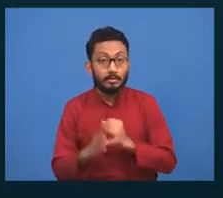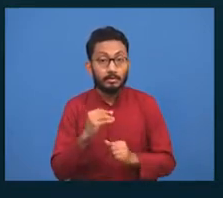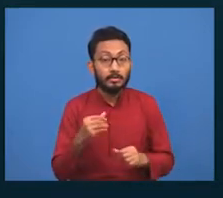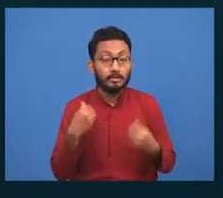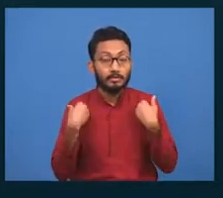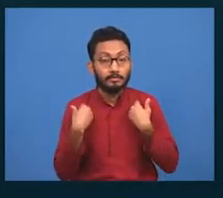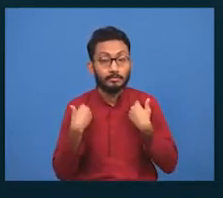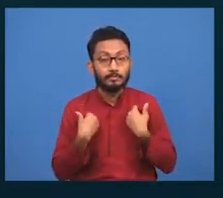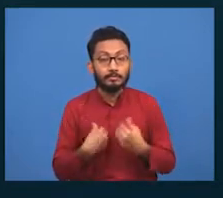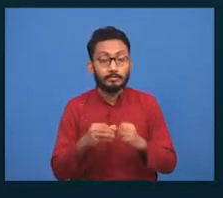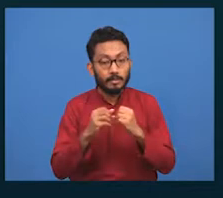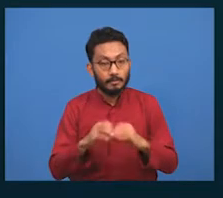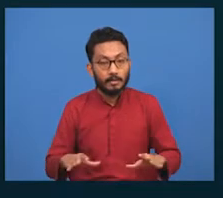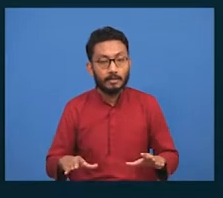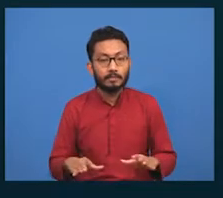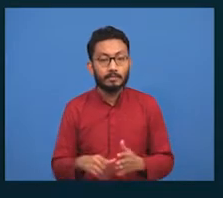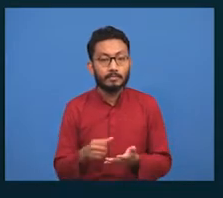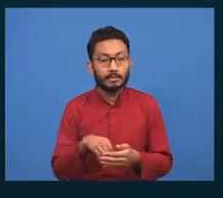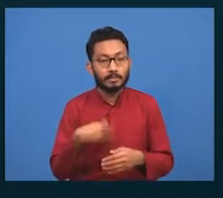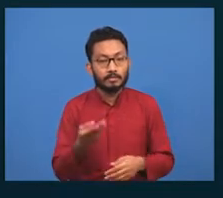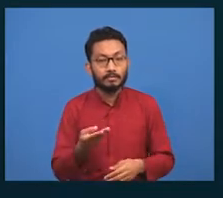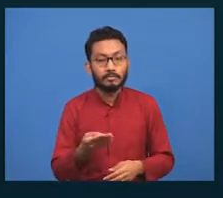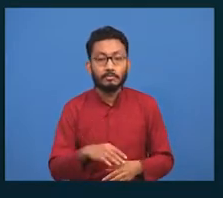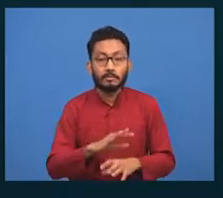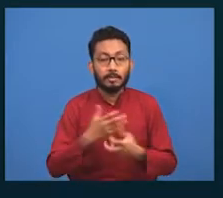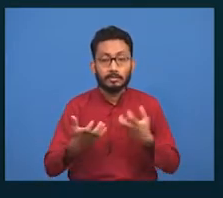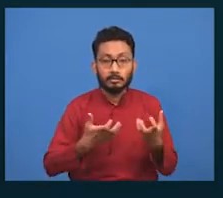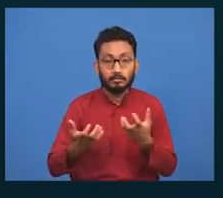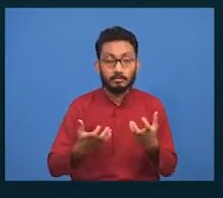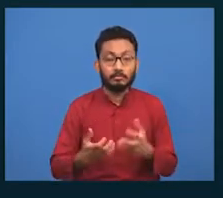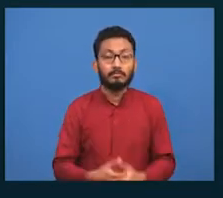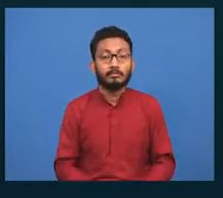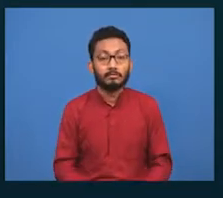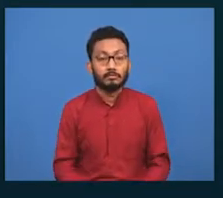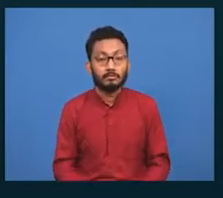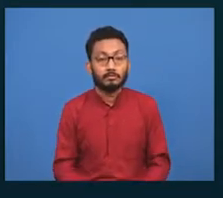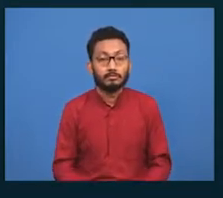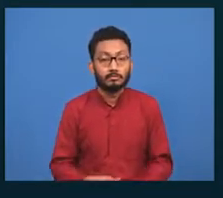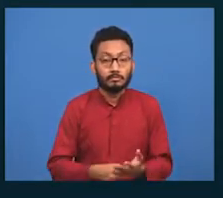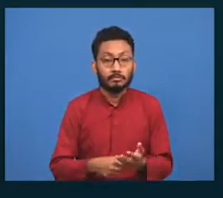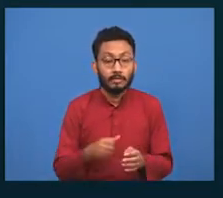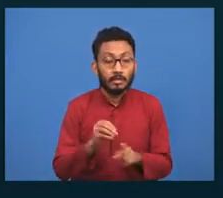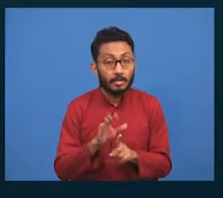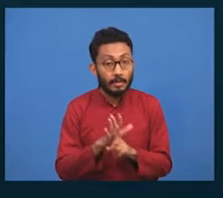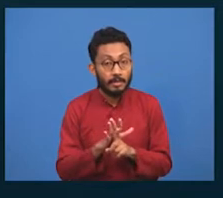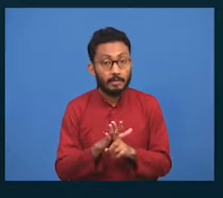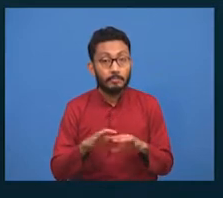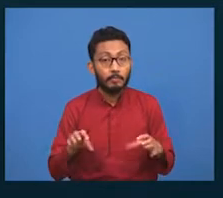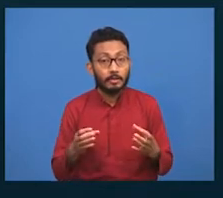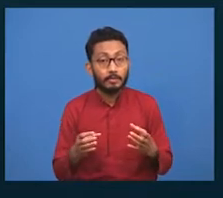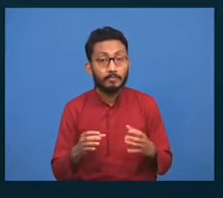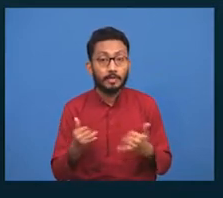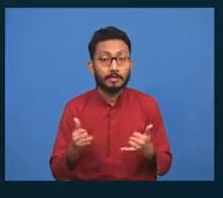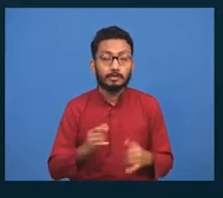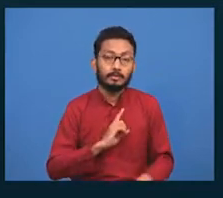yang aman dan makmur serta tiada berpecah belah akibat perbuatan mempersendakan